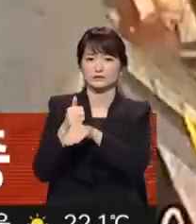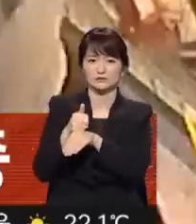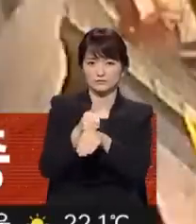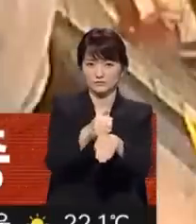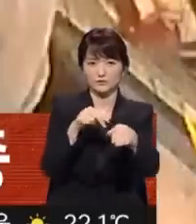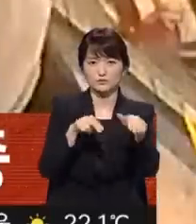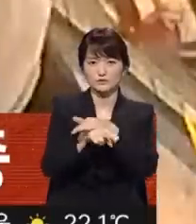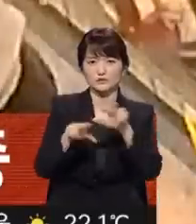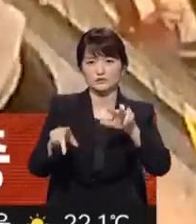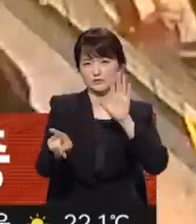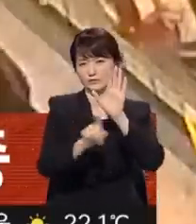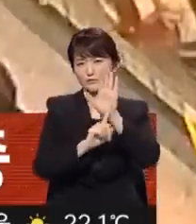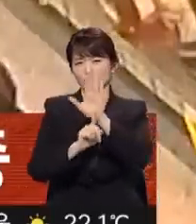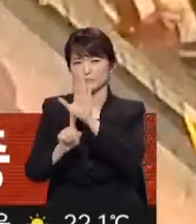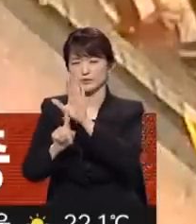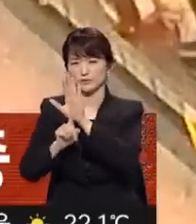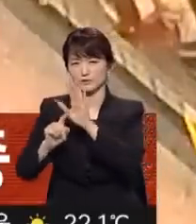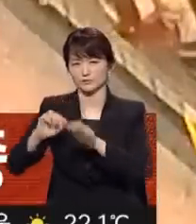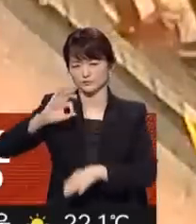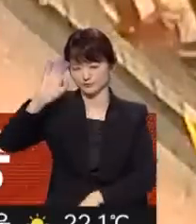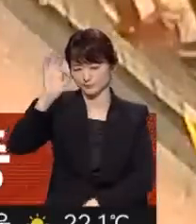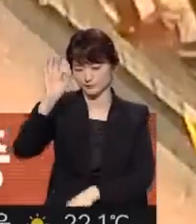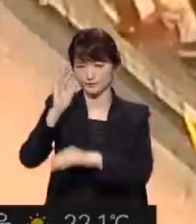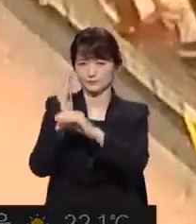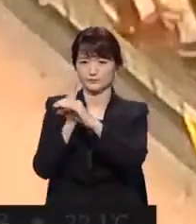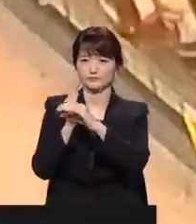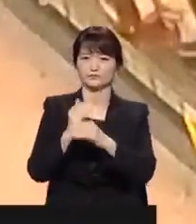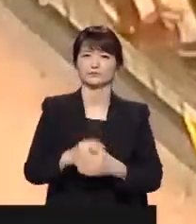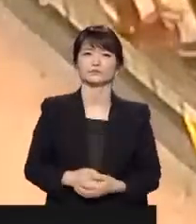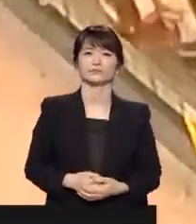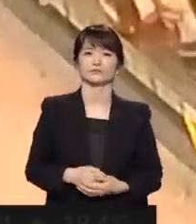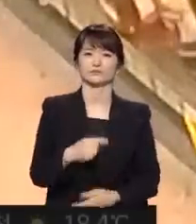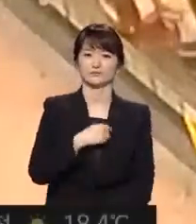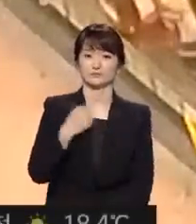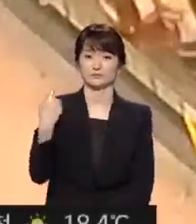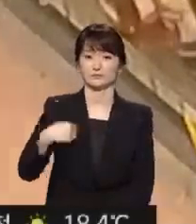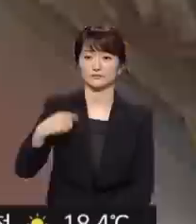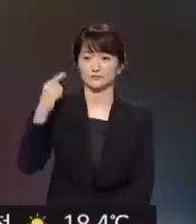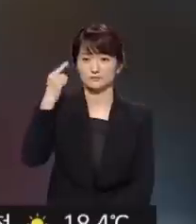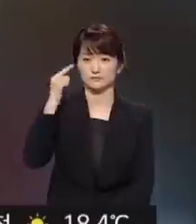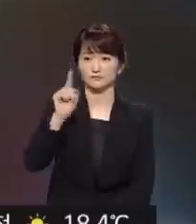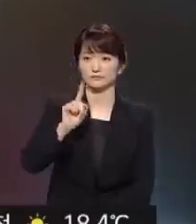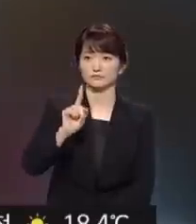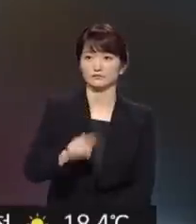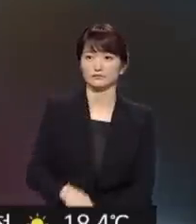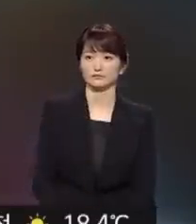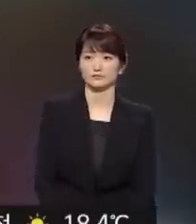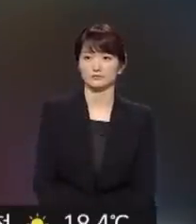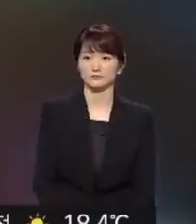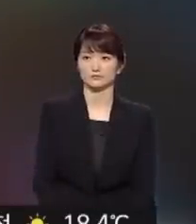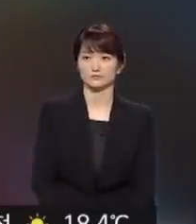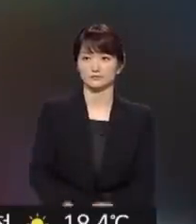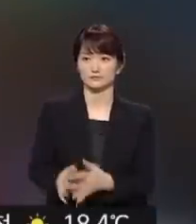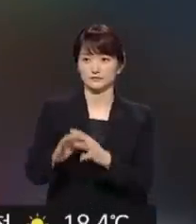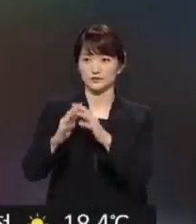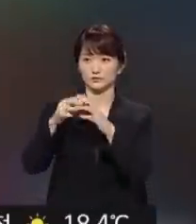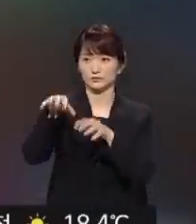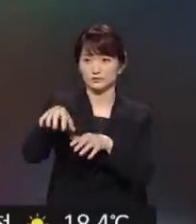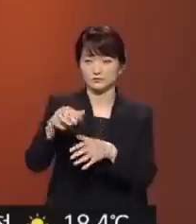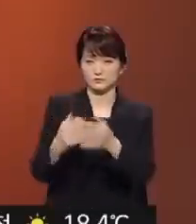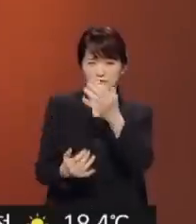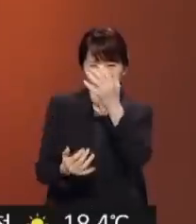남성은 아직 수배 중인 상황입니다. 알겠습니다. 다음은 중국으로 가보시죠. 자, 건설 현장에 화재가